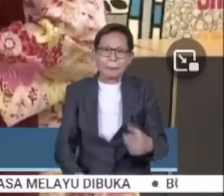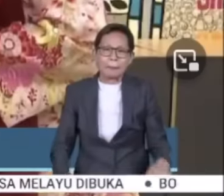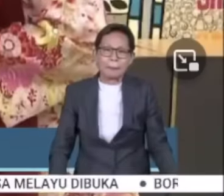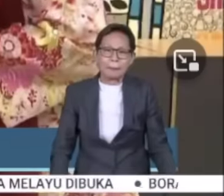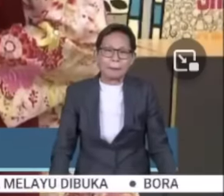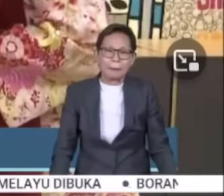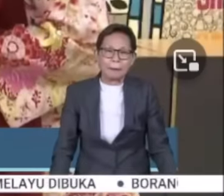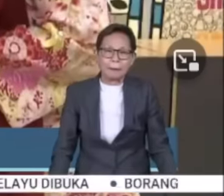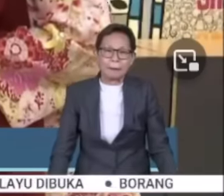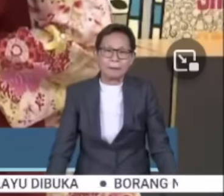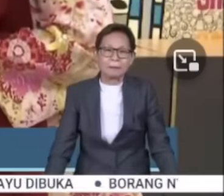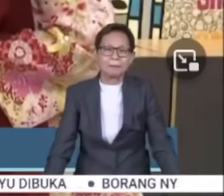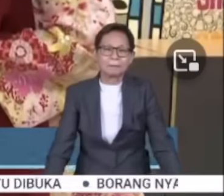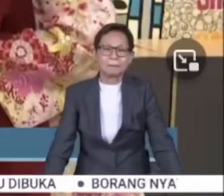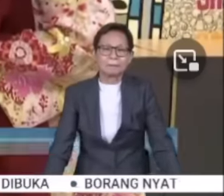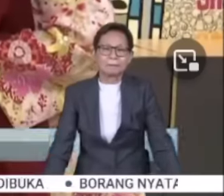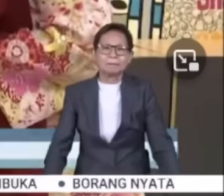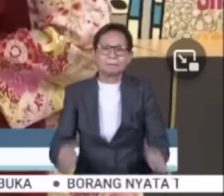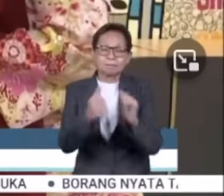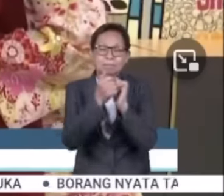Dekat kau. Sahur dengan kawan-kawan.